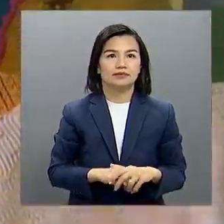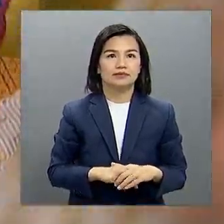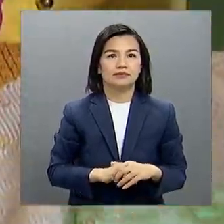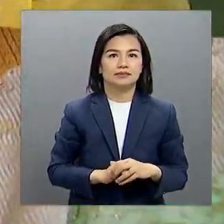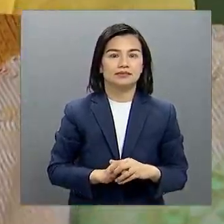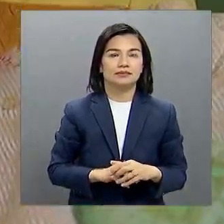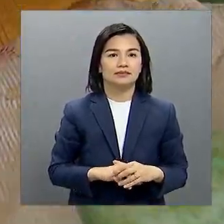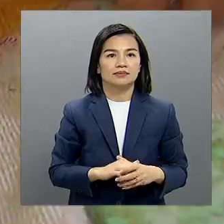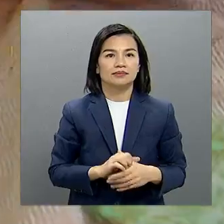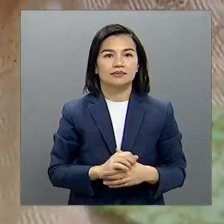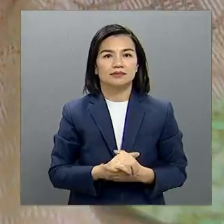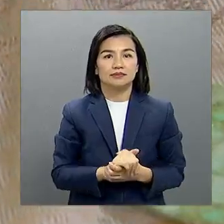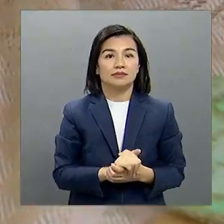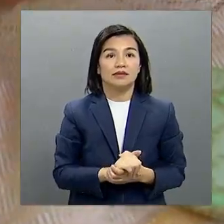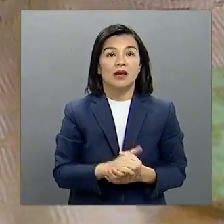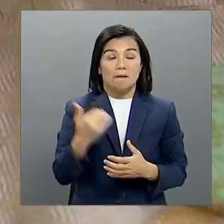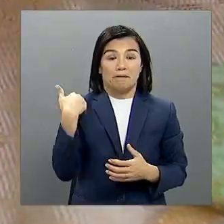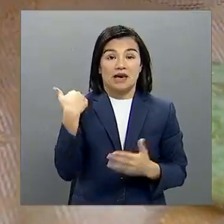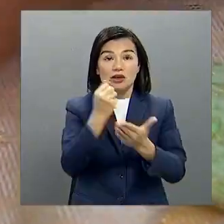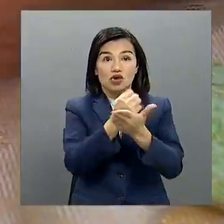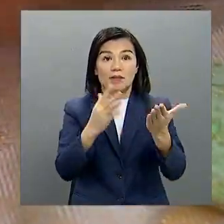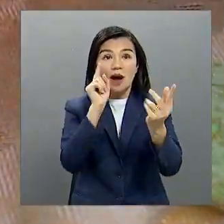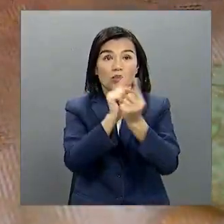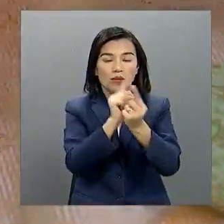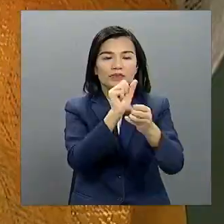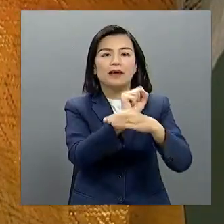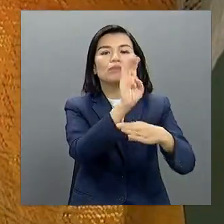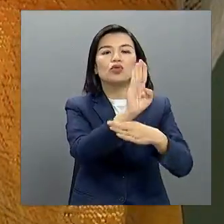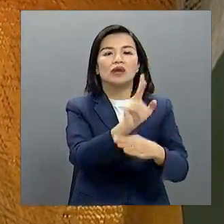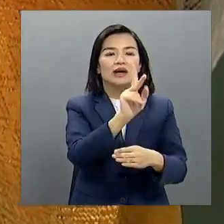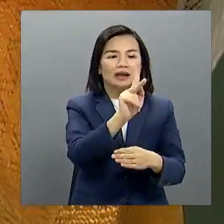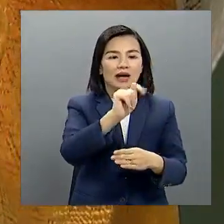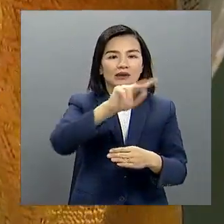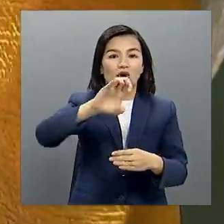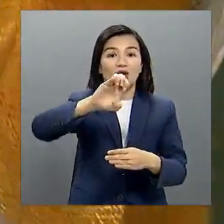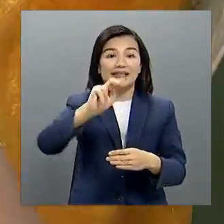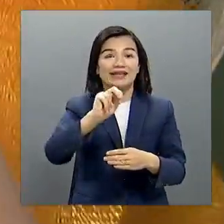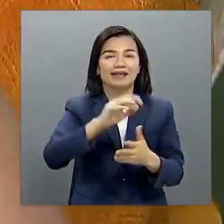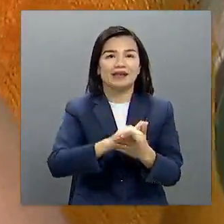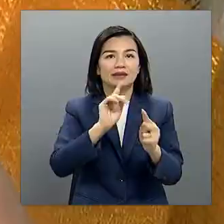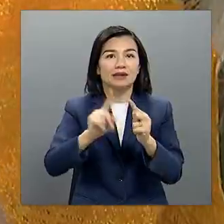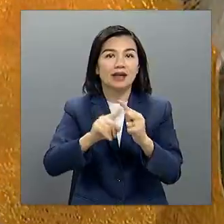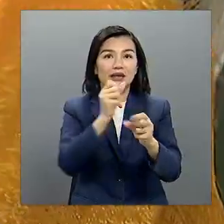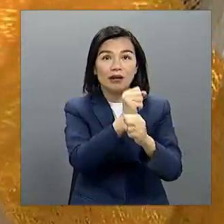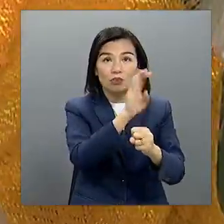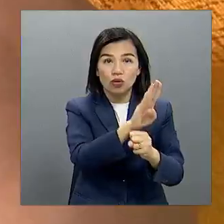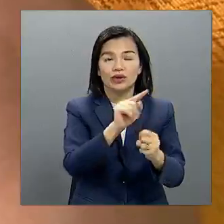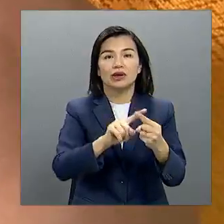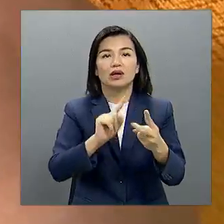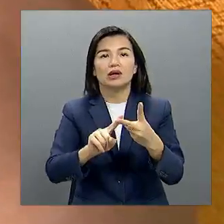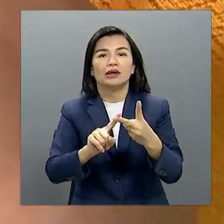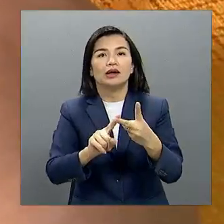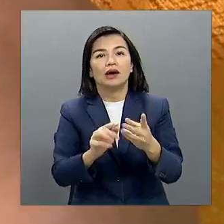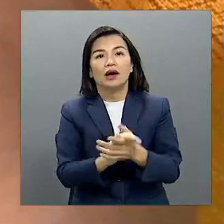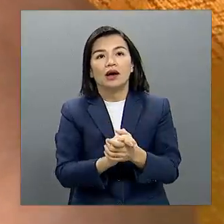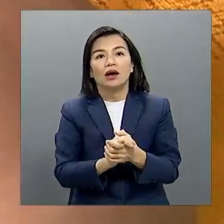ธงตะขาบนี้ส่วนมากเราจะใช้ในงานบุญกฐินนะคะงานกฐินงานพระป่าตกแต่งตามสารอะไรต่างๆถ้าเป็นเห